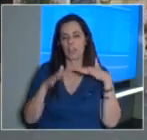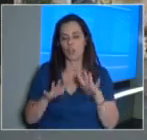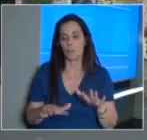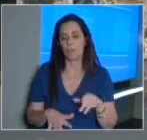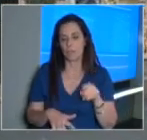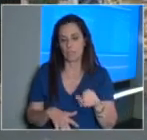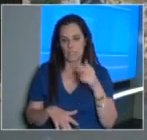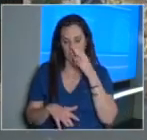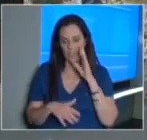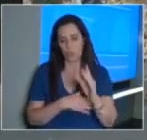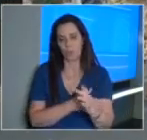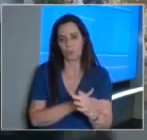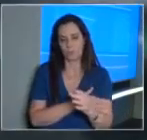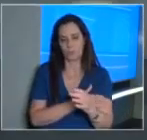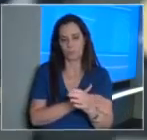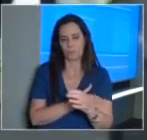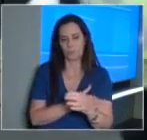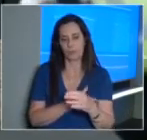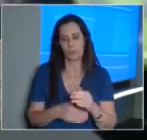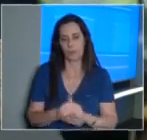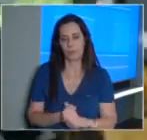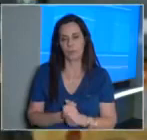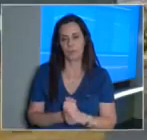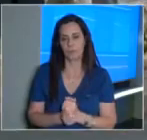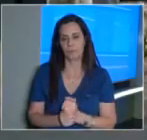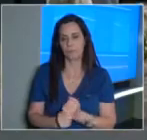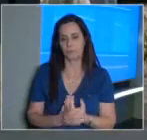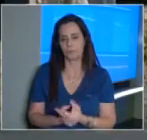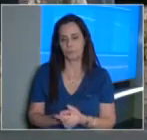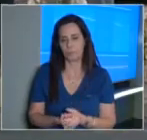האנטישמיות. זה ניסיון לפחות ללכת נגד